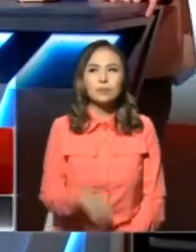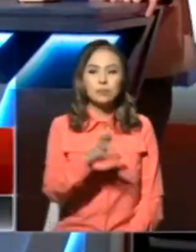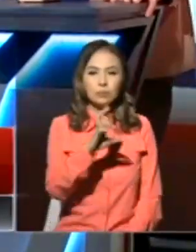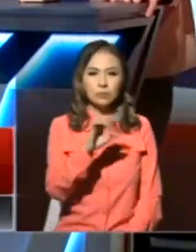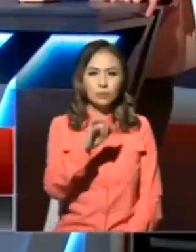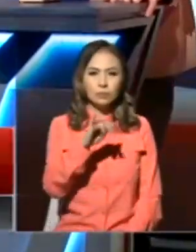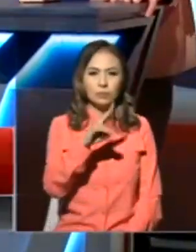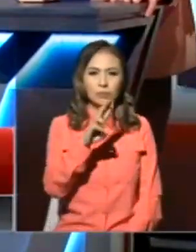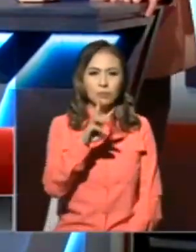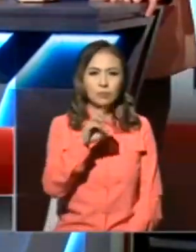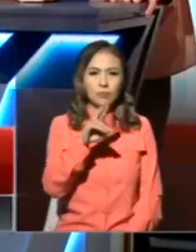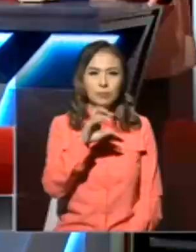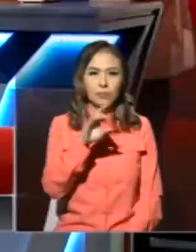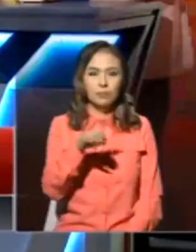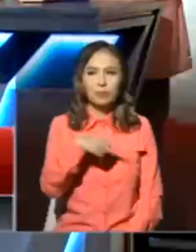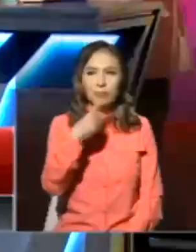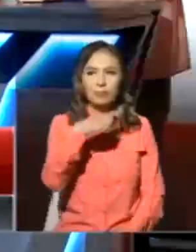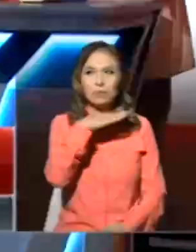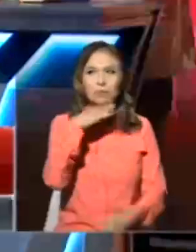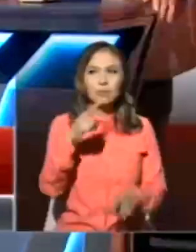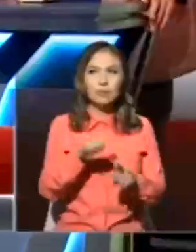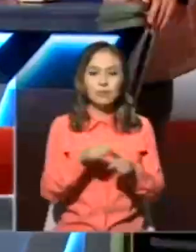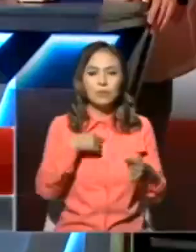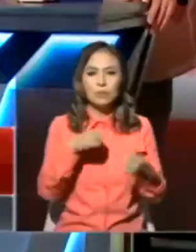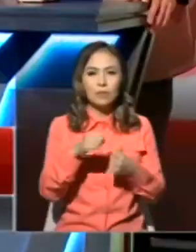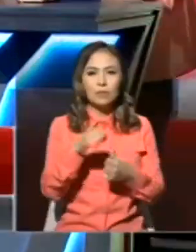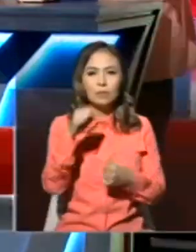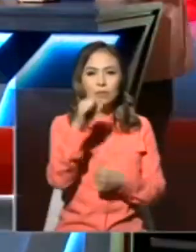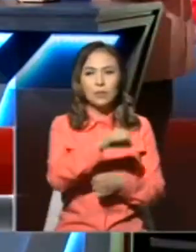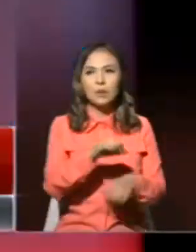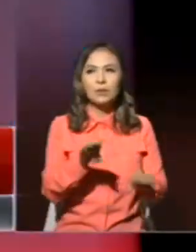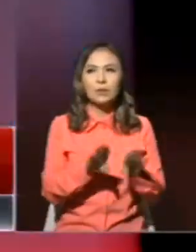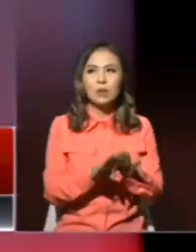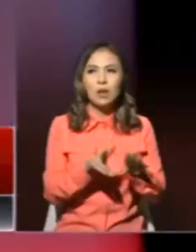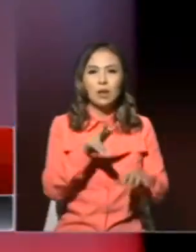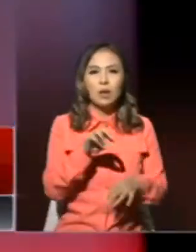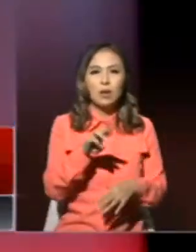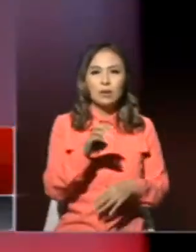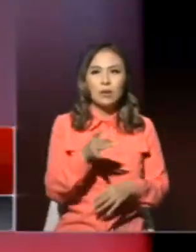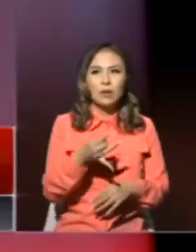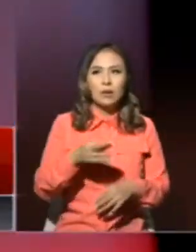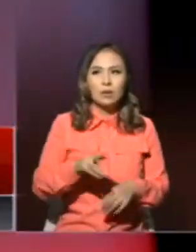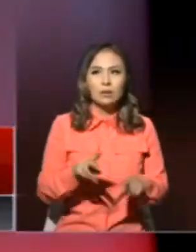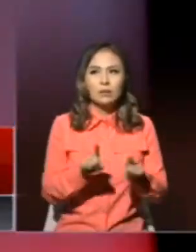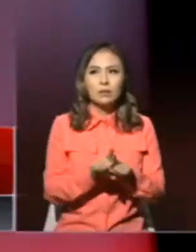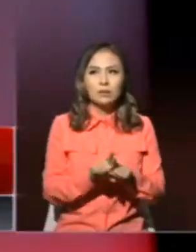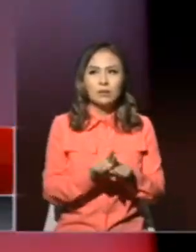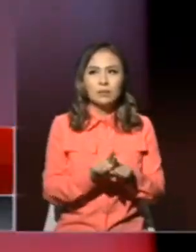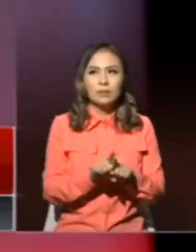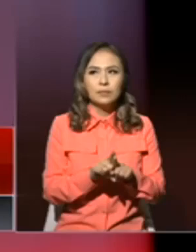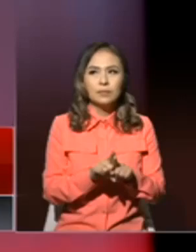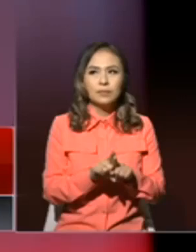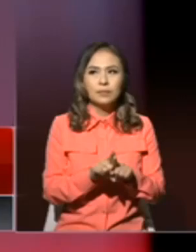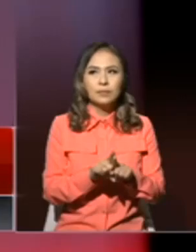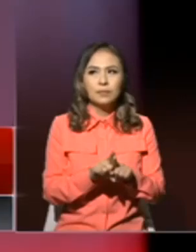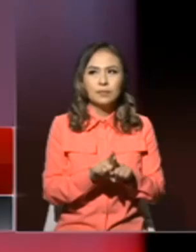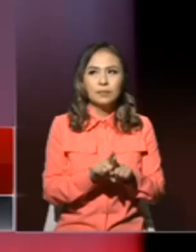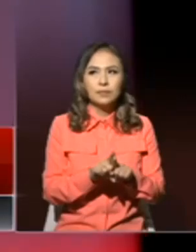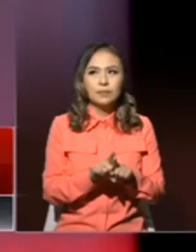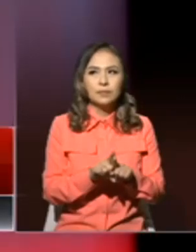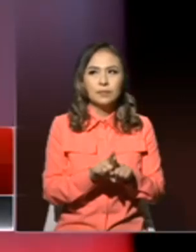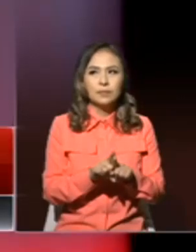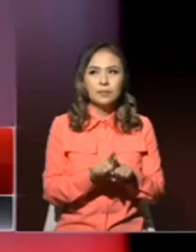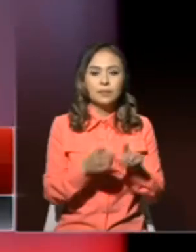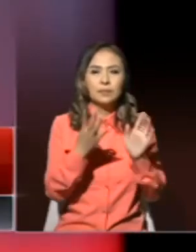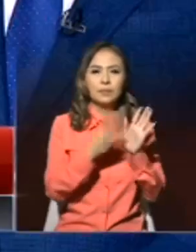қатысты тоқталғым келмейді, себебі ол бізге ешқандай қатысы жоқ. Тура сол. Лотереяда? Тура сол. Лотереяда. Жаңағы